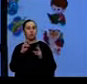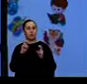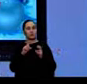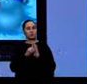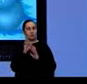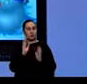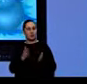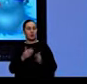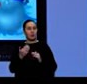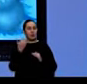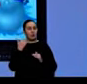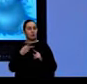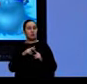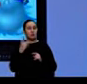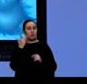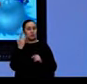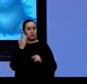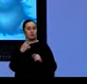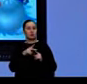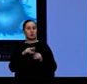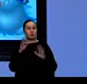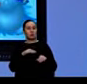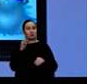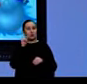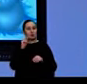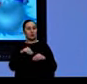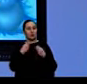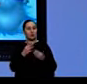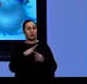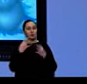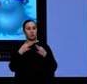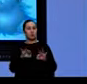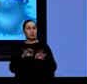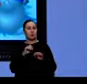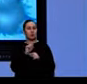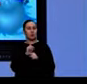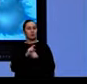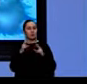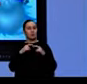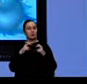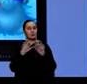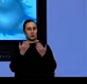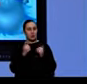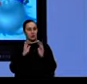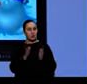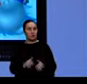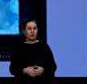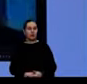бошлаймыз. Авал, хар дайым гидей, өткен дәрсті берілген мұстақыл тапшырықны текшіріп олайлик.